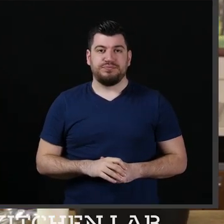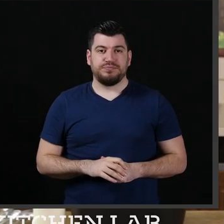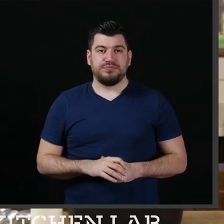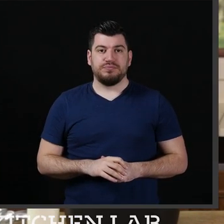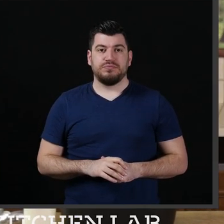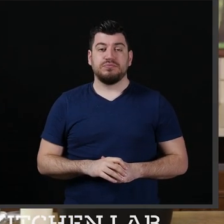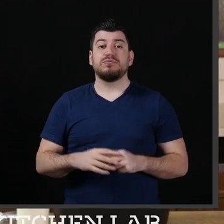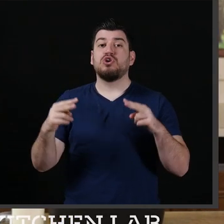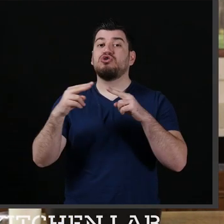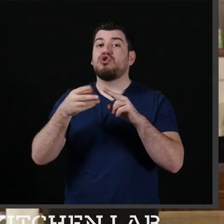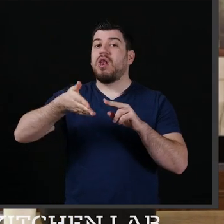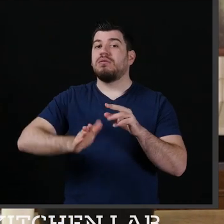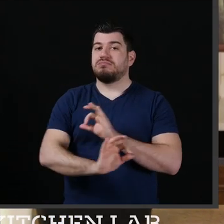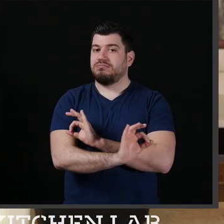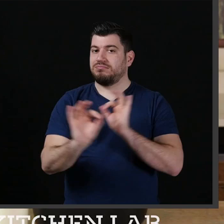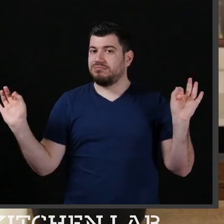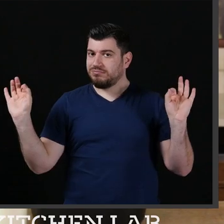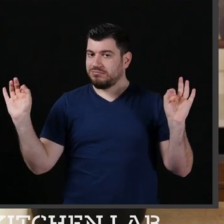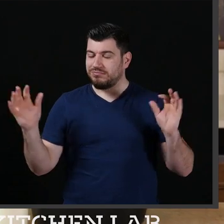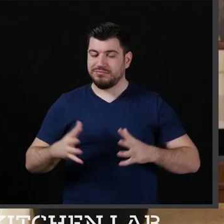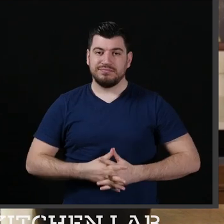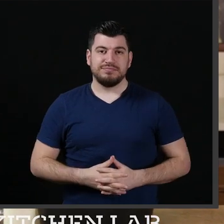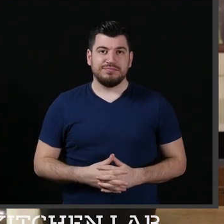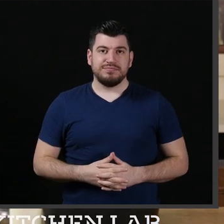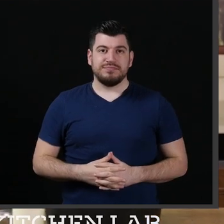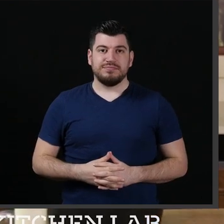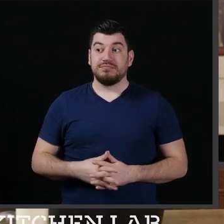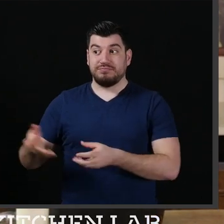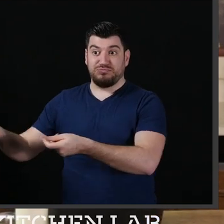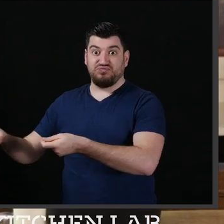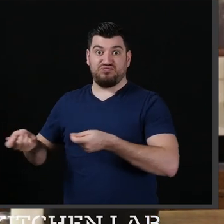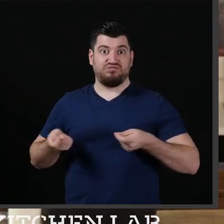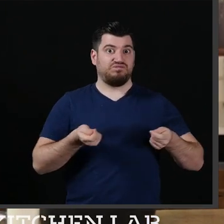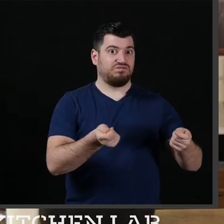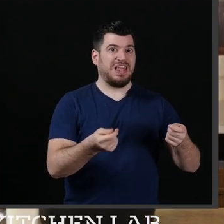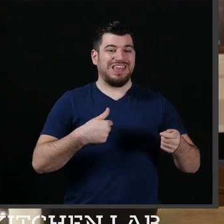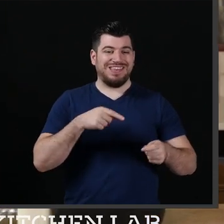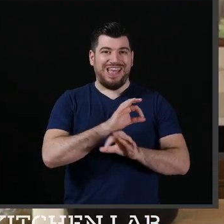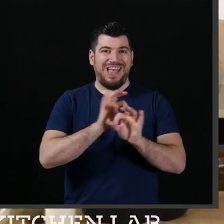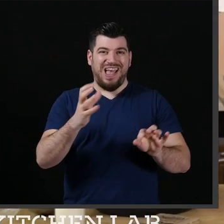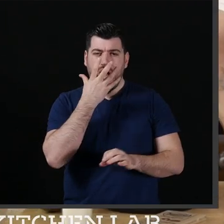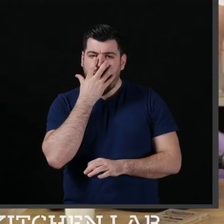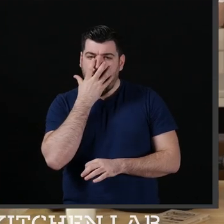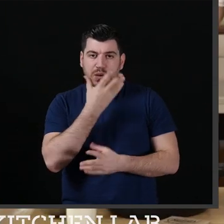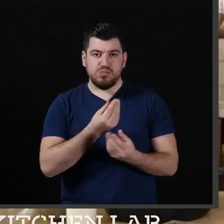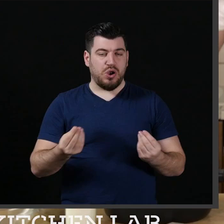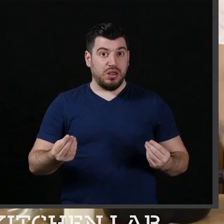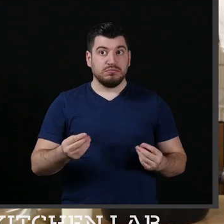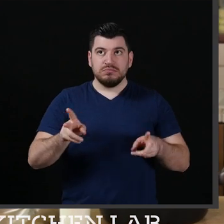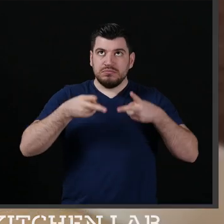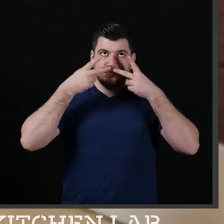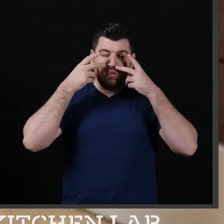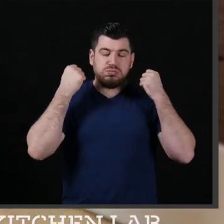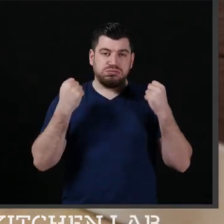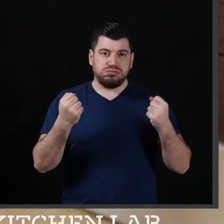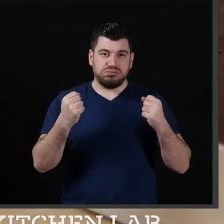Η σοκολατόπιτά μου είναι έτοιμη. Τη βγάζω από το φούρνο και έτσι όπως είναι καυτή. Σκομυρίζει η Παναγία